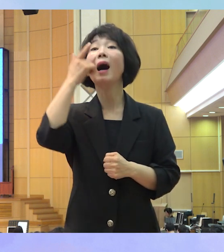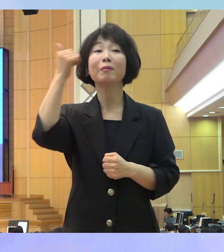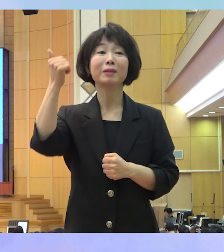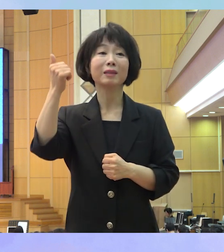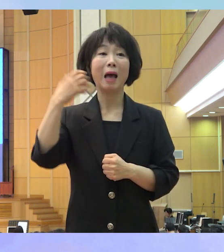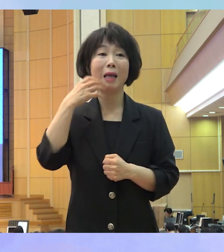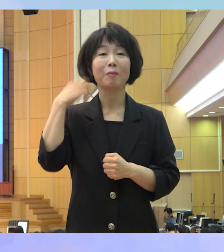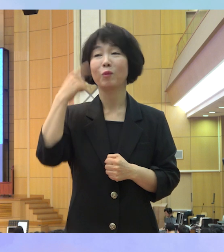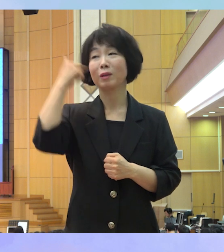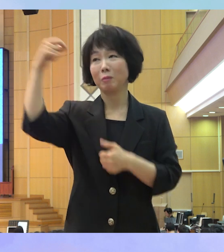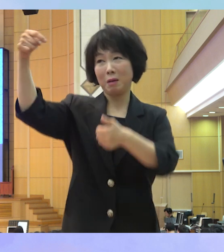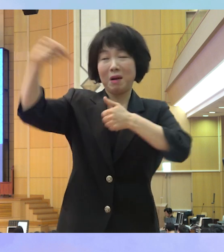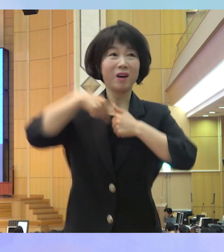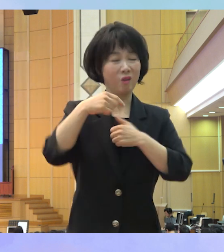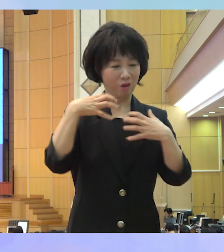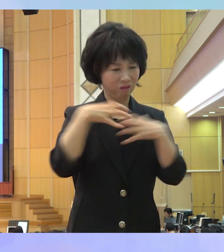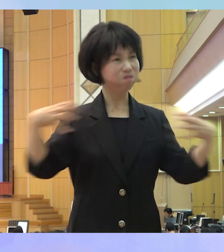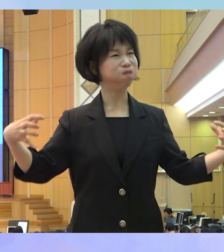들으니까